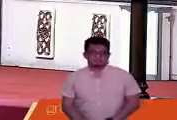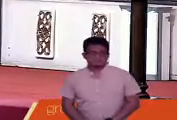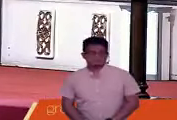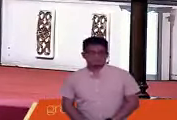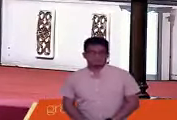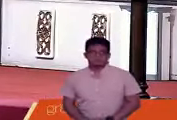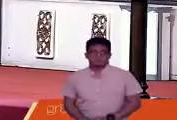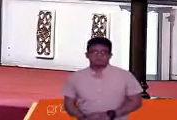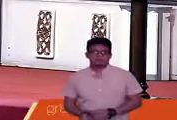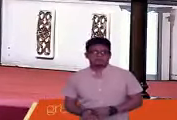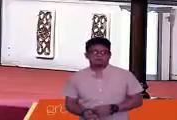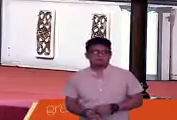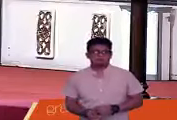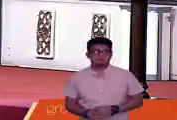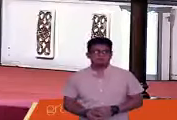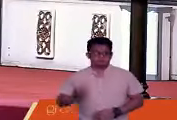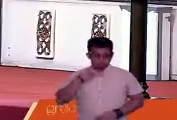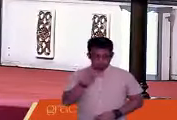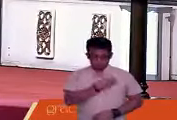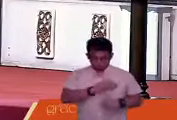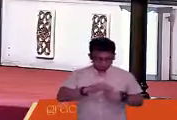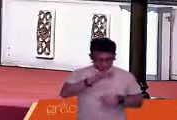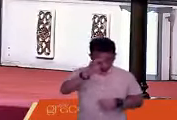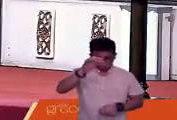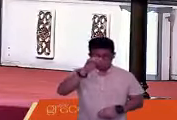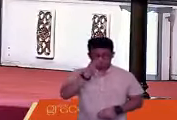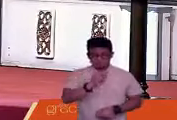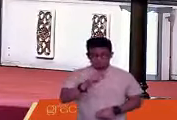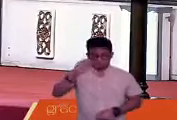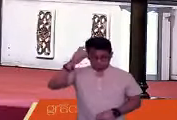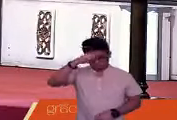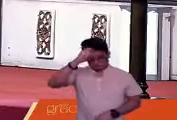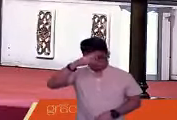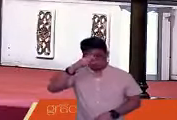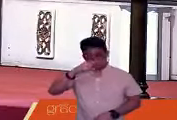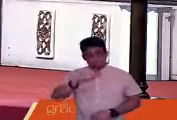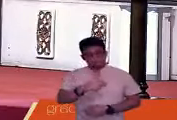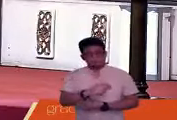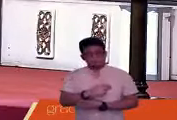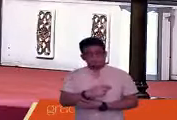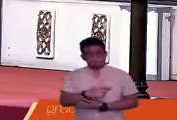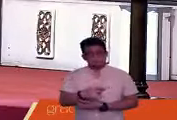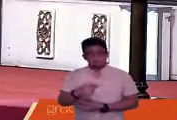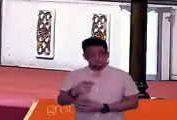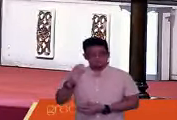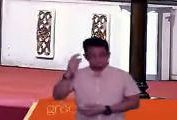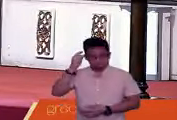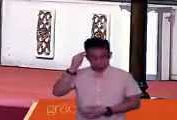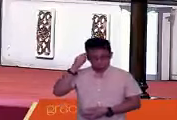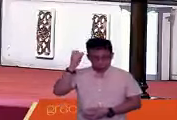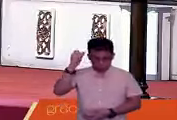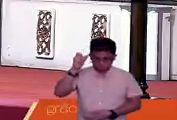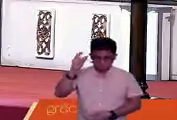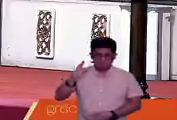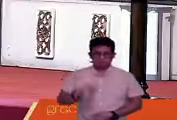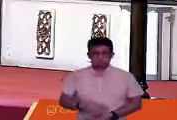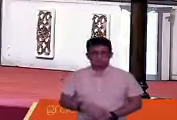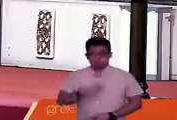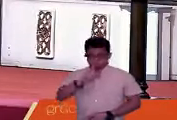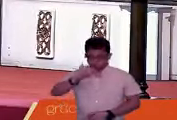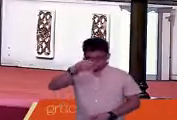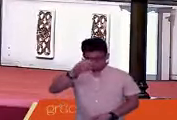Hear and understand. Our soul is our intellect and our understanding. So